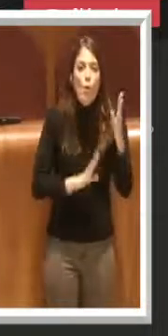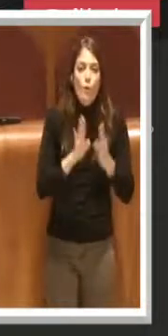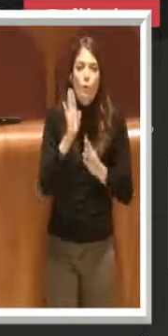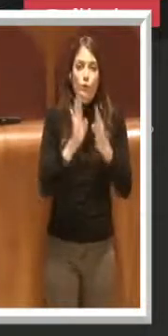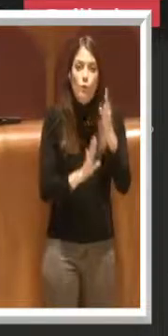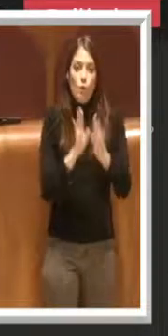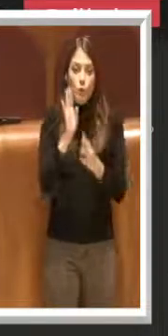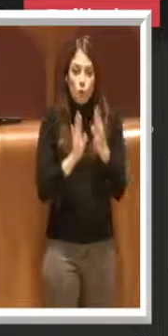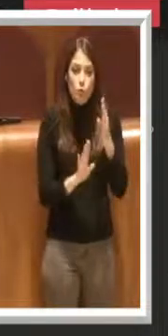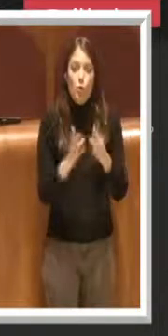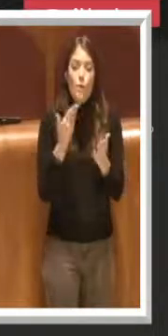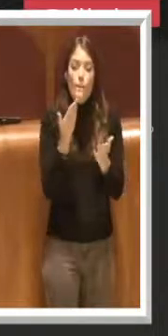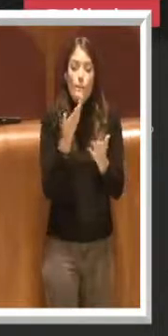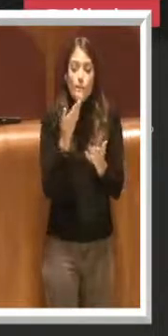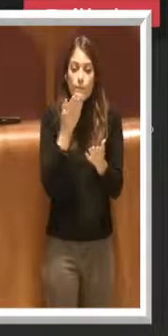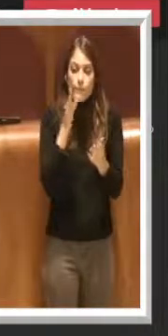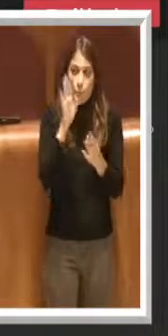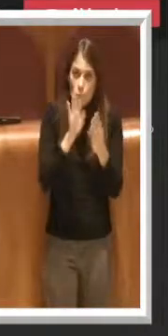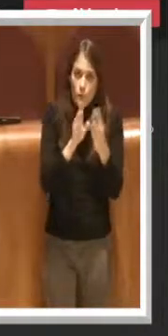i proponenti,